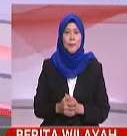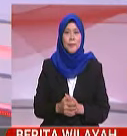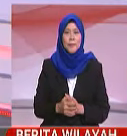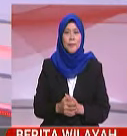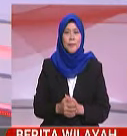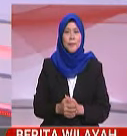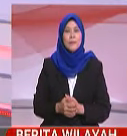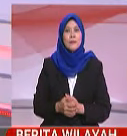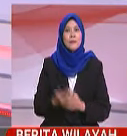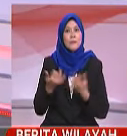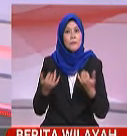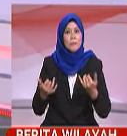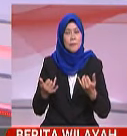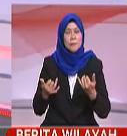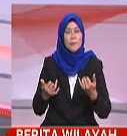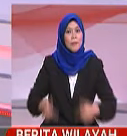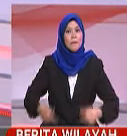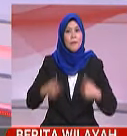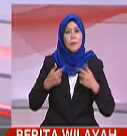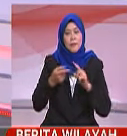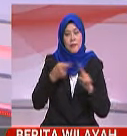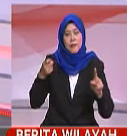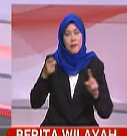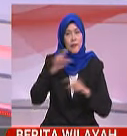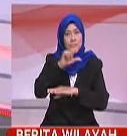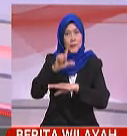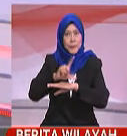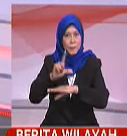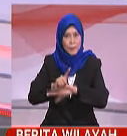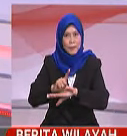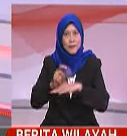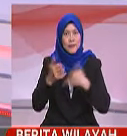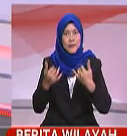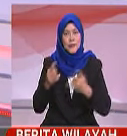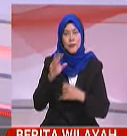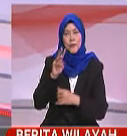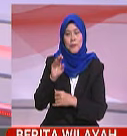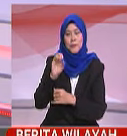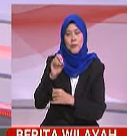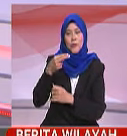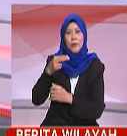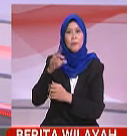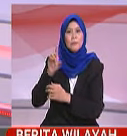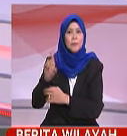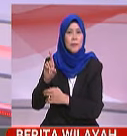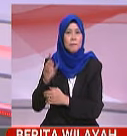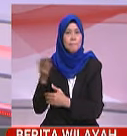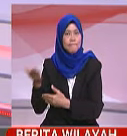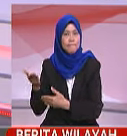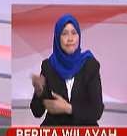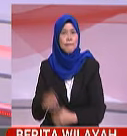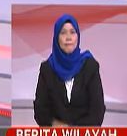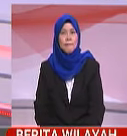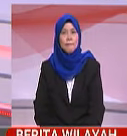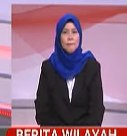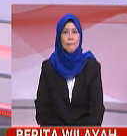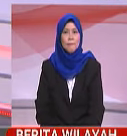untuk paparan berita dari pulau mutiara Laut Cina Selatan Kita bersama-sama bachrun jeruji Labuan